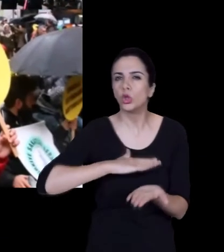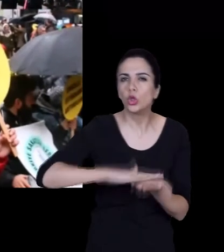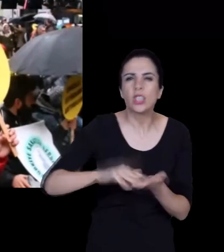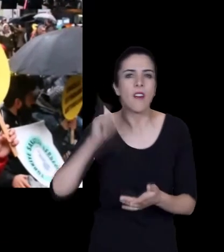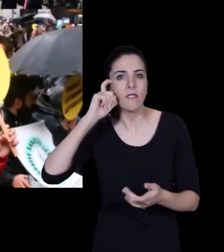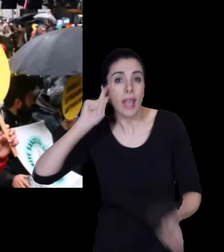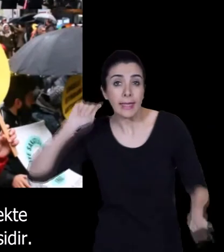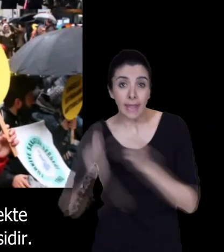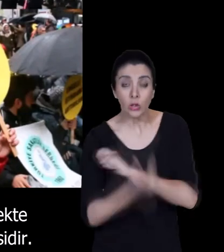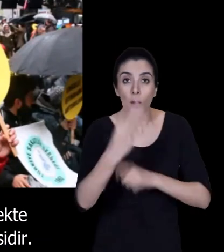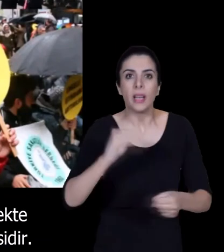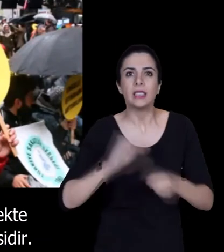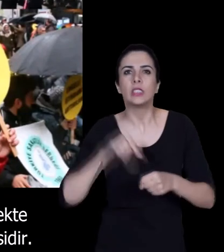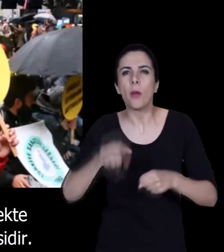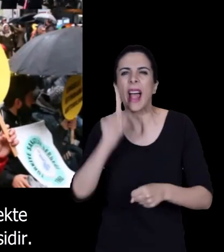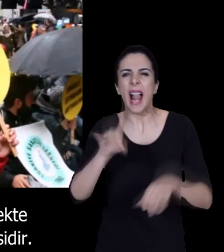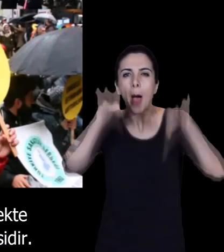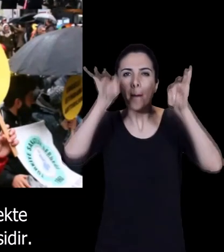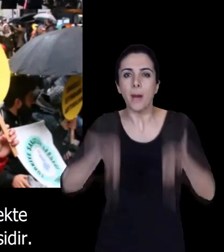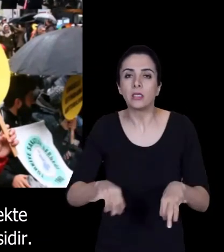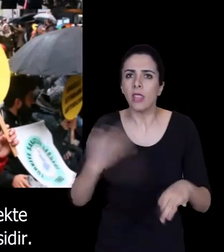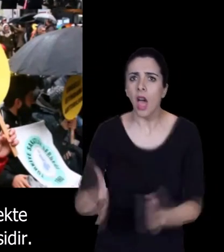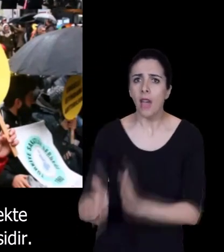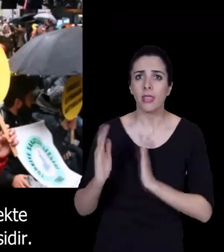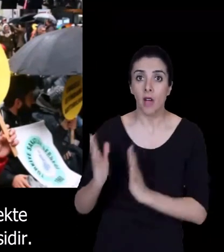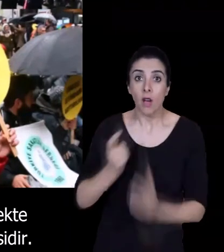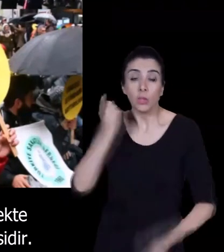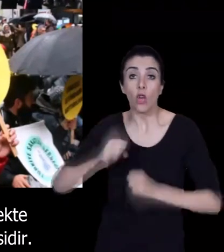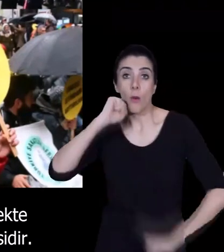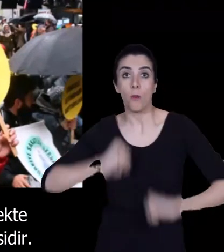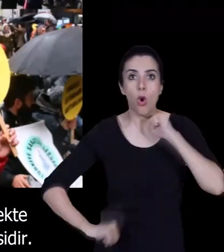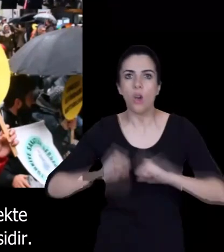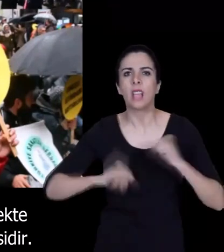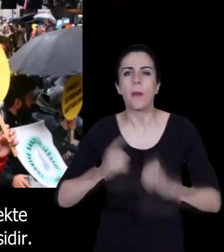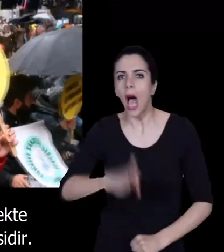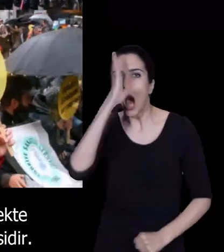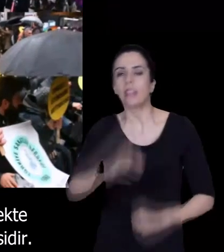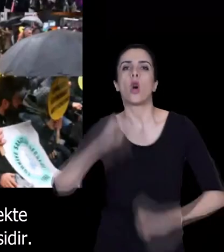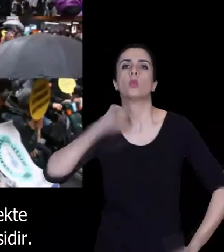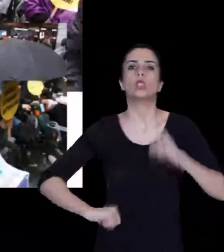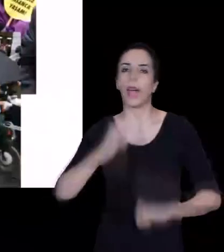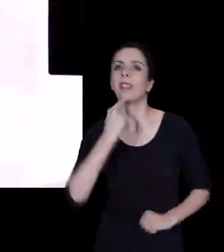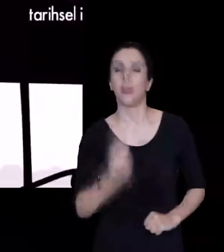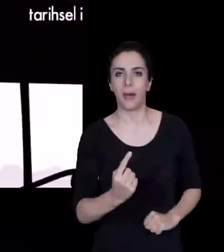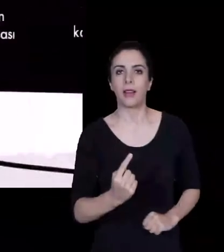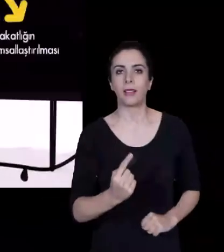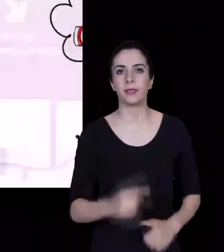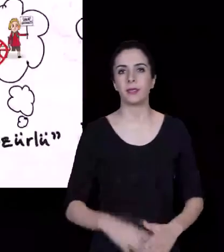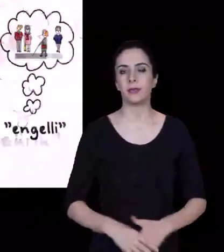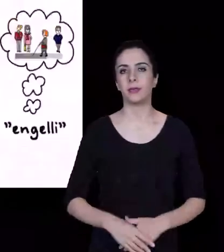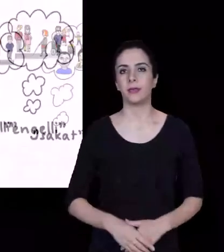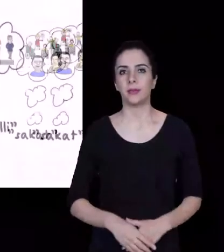düzeni ve zihniyeti dönüştürmek için hareketin başlattığı ve hâlâ sürmekte olan mücadele bir adalet mücadelesidir.